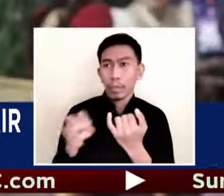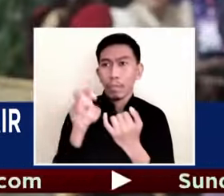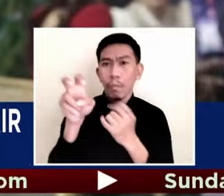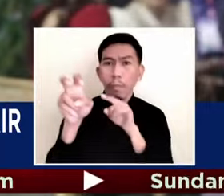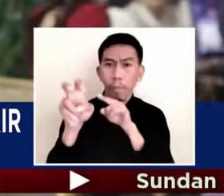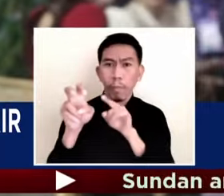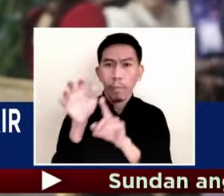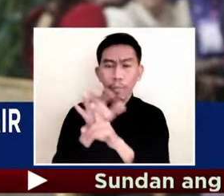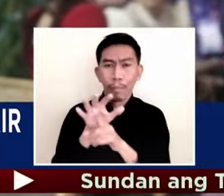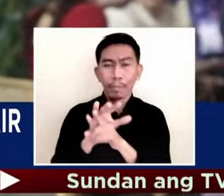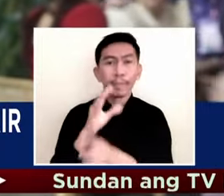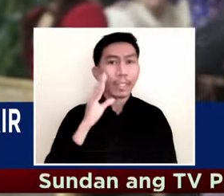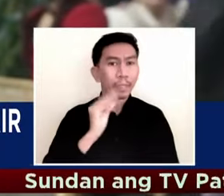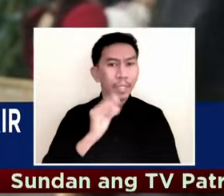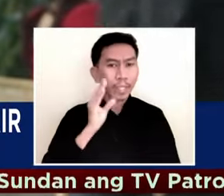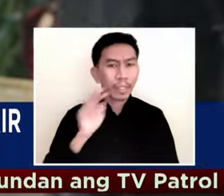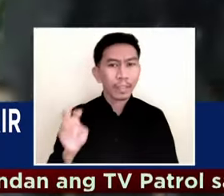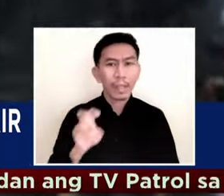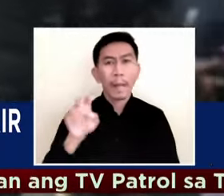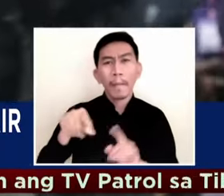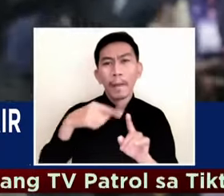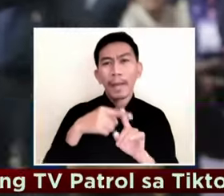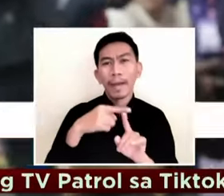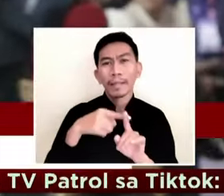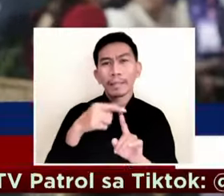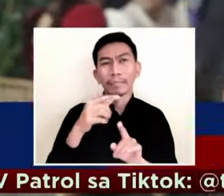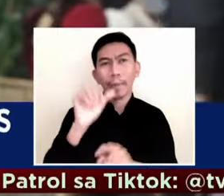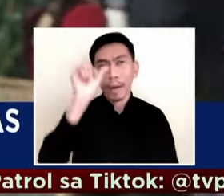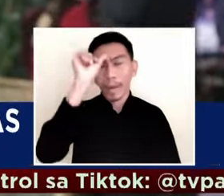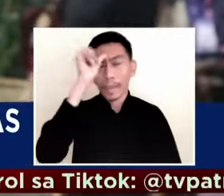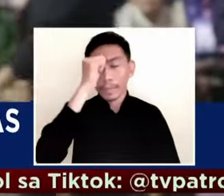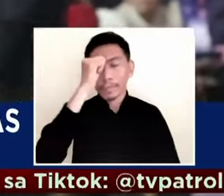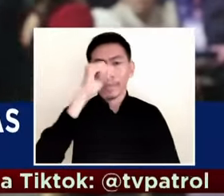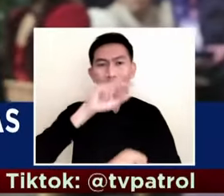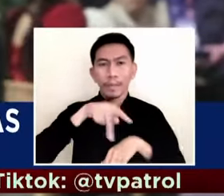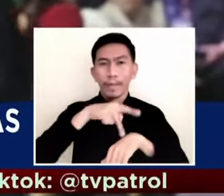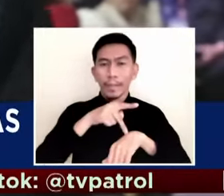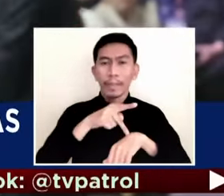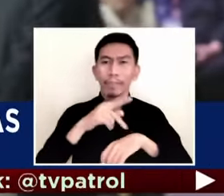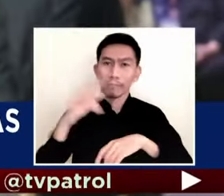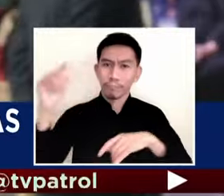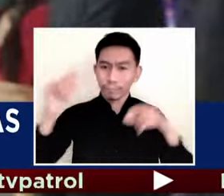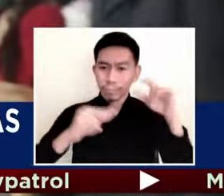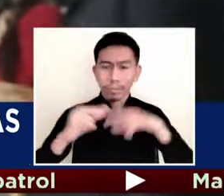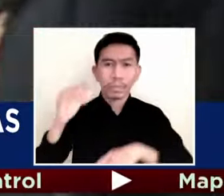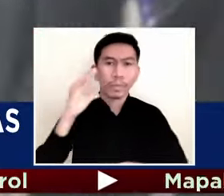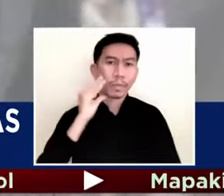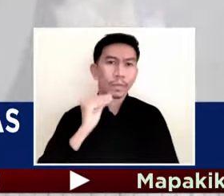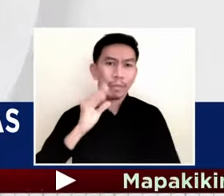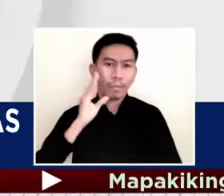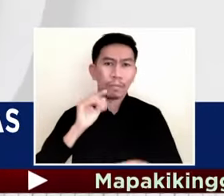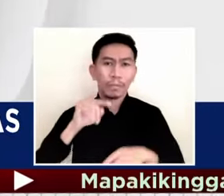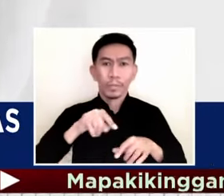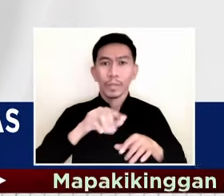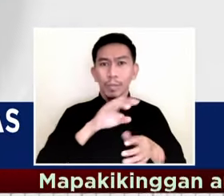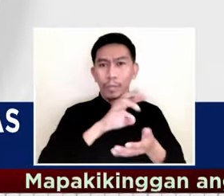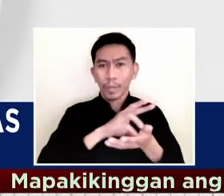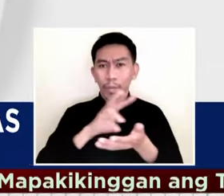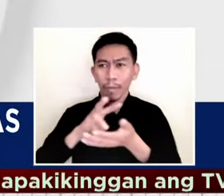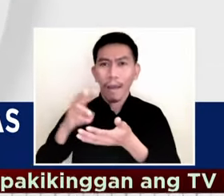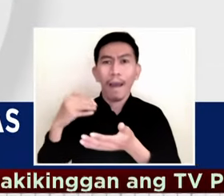travel. Pati na rin po yung unforgettable Philippine experiences na nabibigay ng ating mga tourism communities.